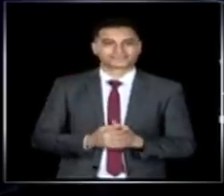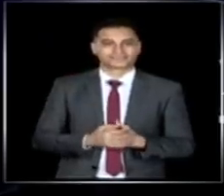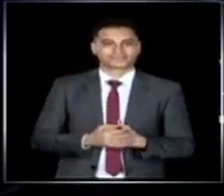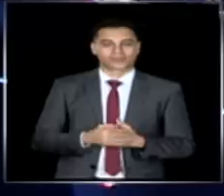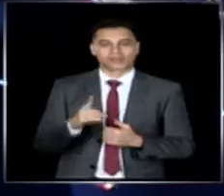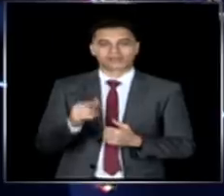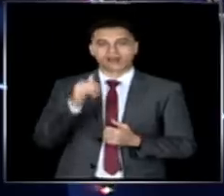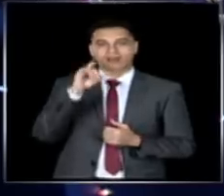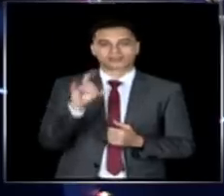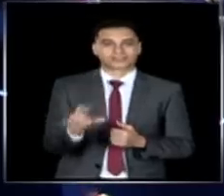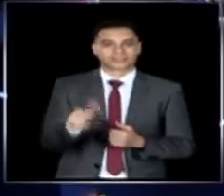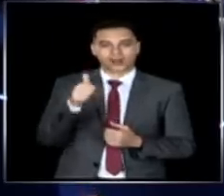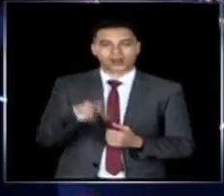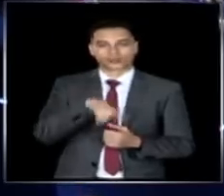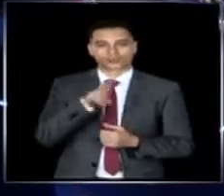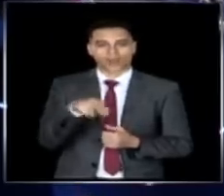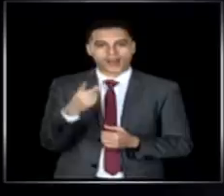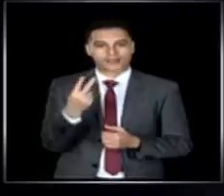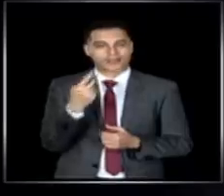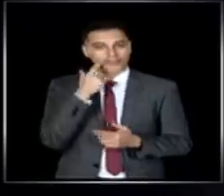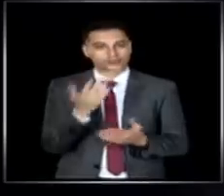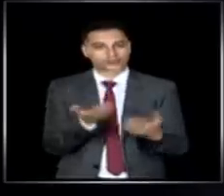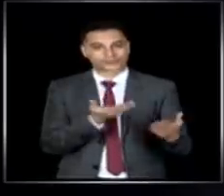رانيا ربيع، والسؤال الثاني.